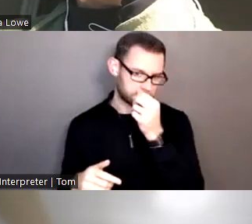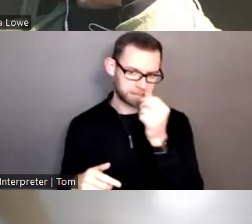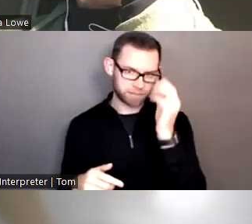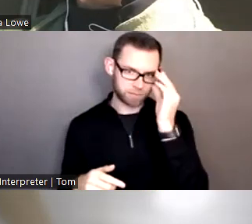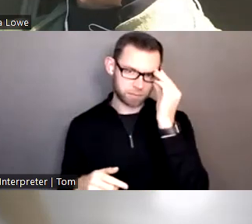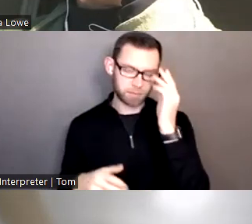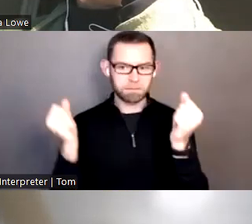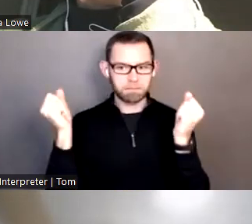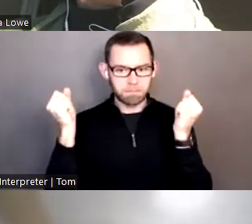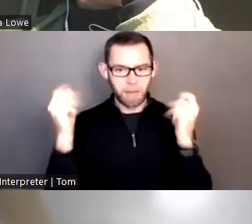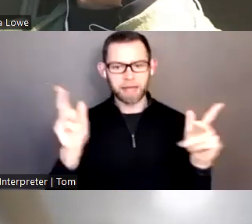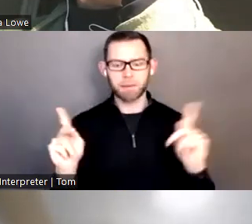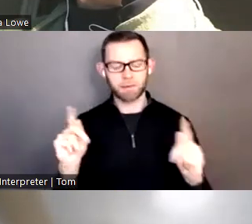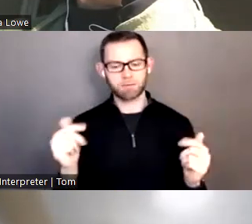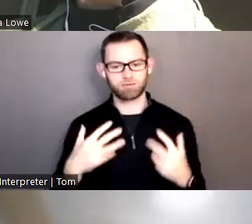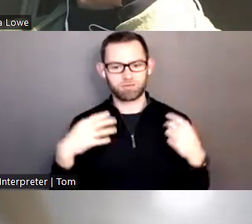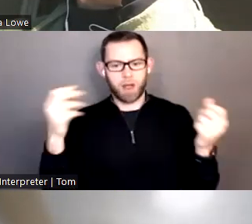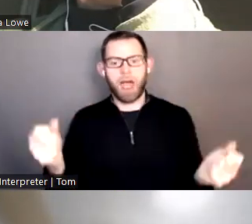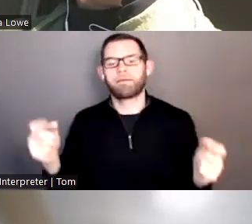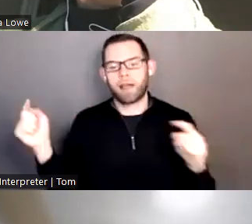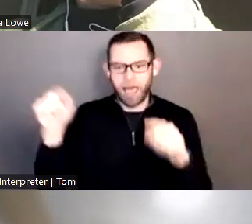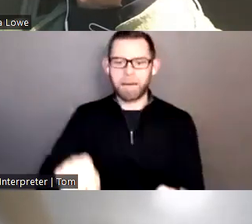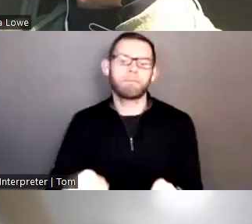Gain 35 personnes qui étaient participé,